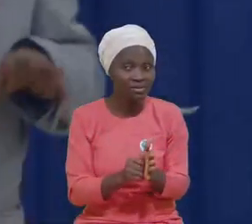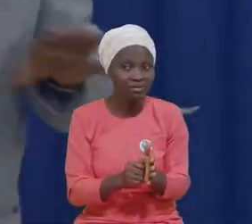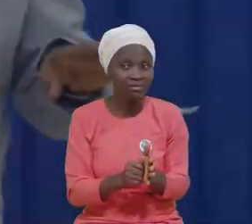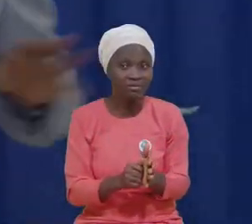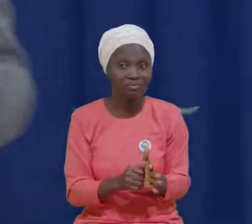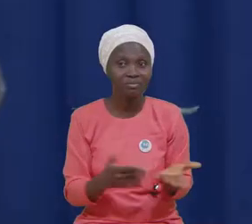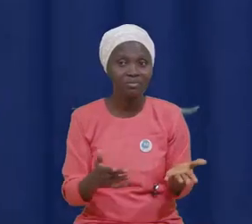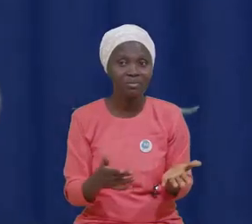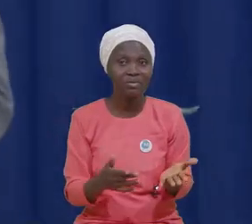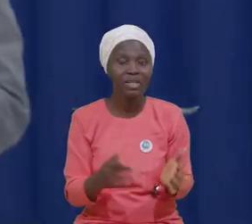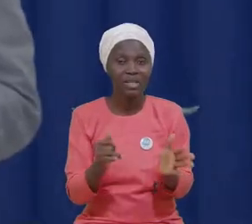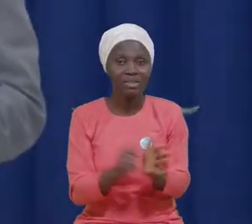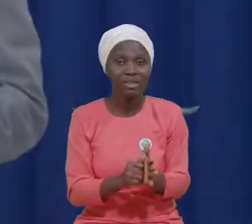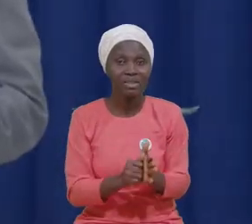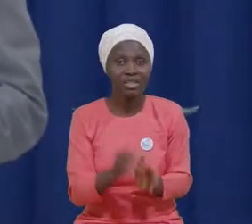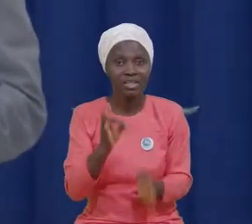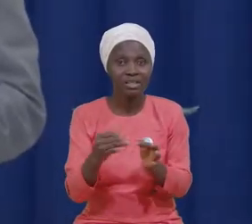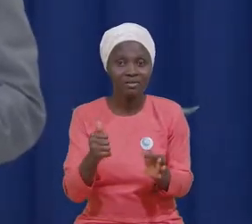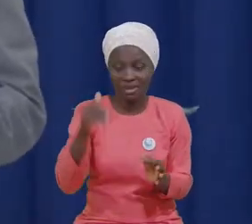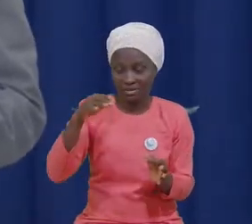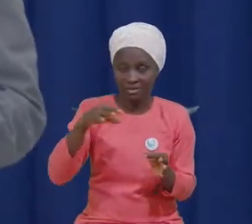un cultivateur qui dit,